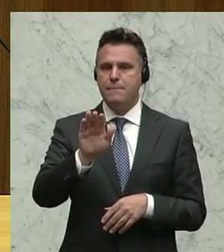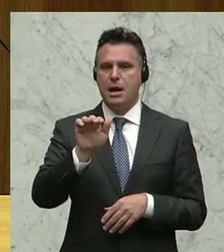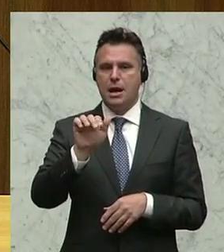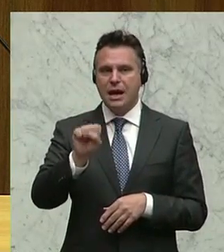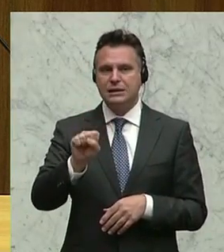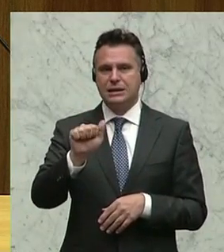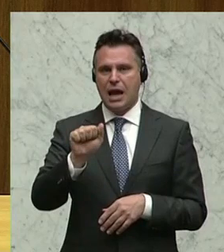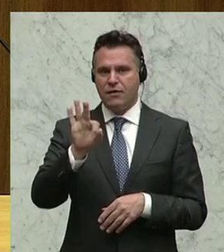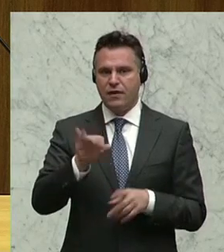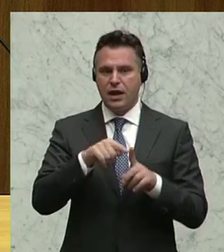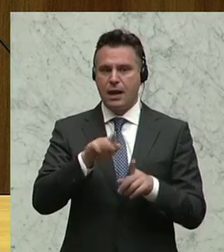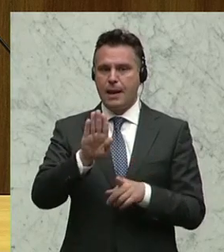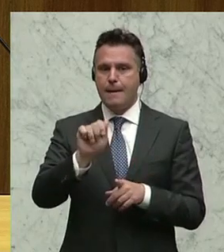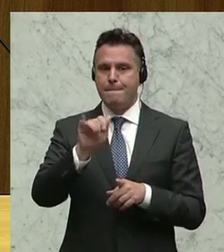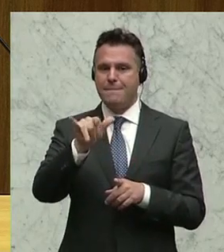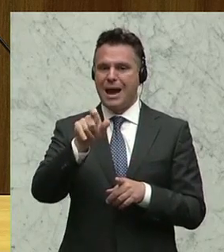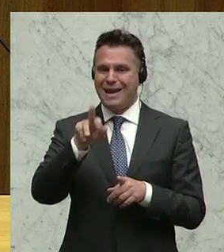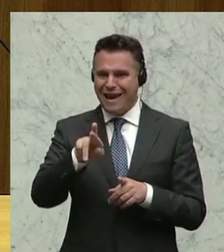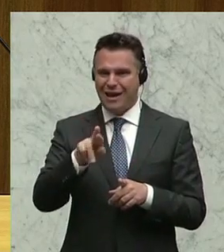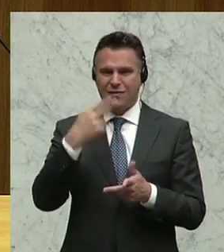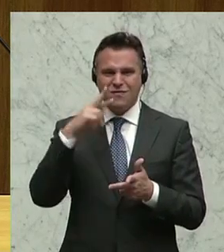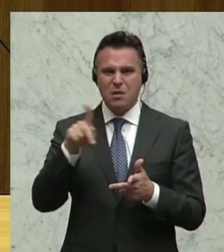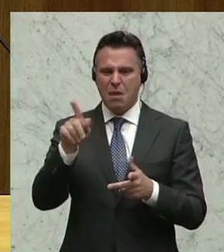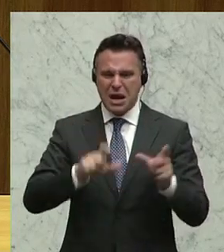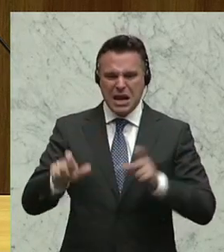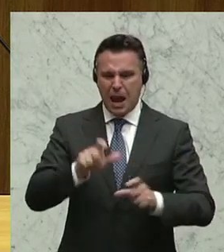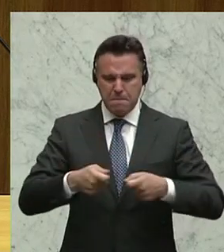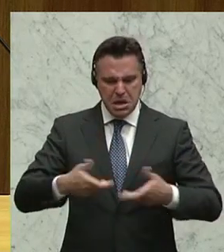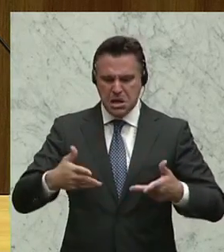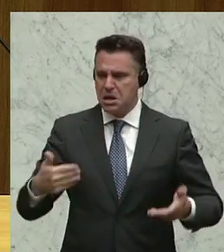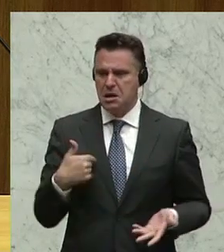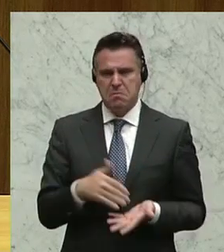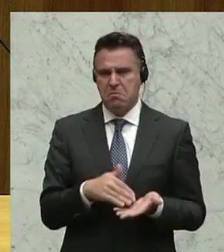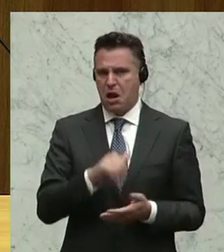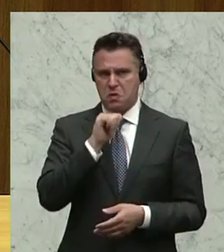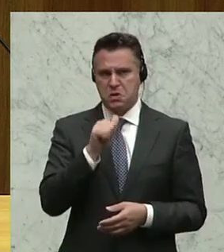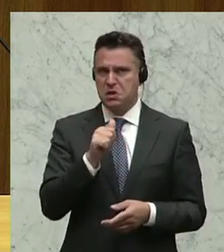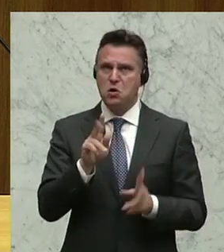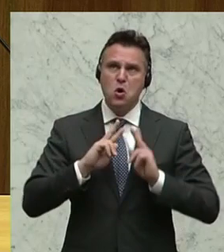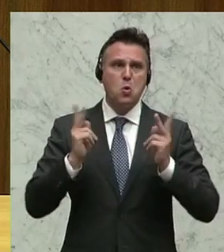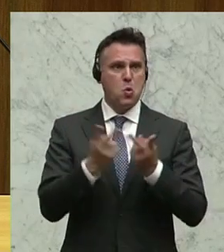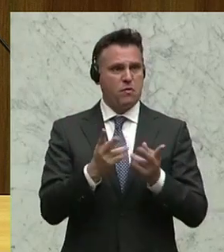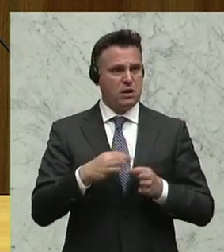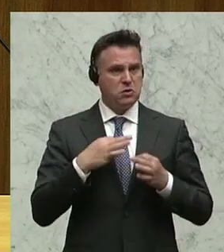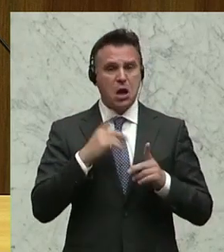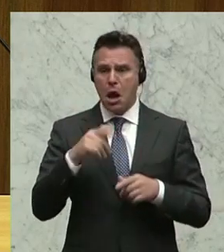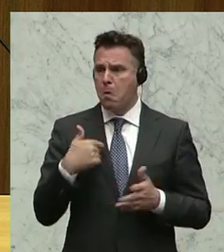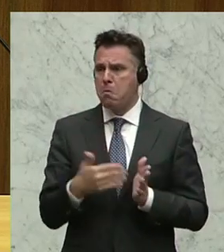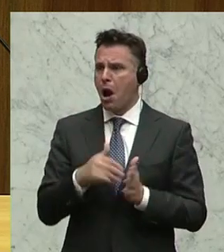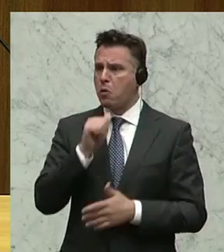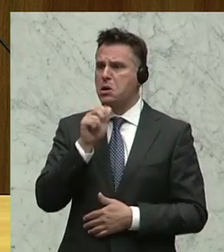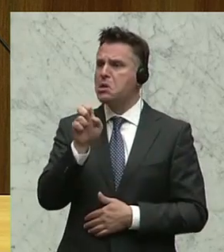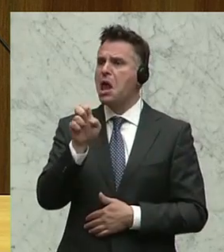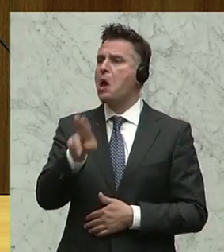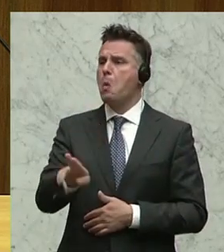BASF und Bayer, alle diese brauchen wir eigentlich nicht, um für eine gesunde Umwelt zu sorgen. Und wir brauchen auch keine EU, würde ich sagen. Was